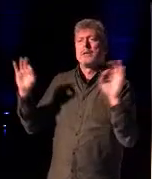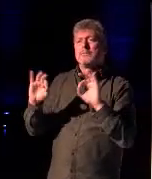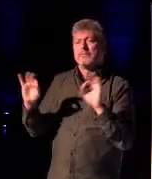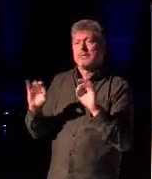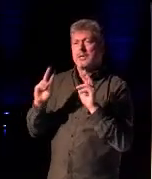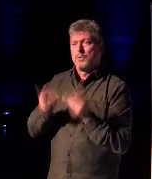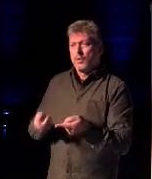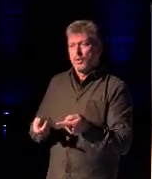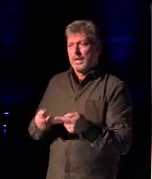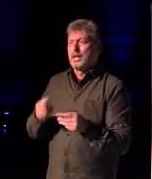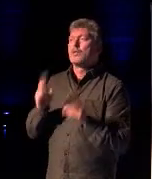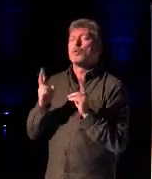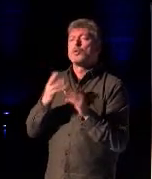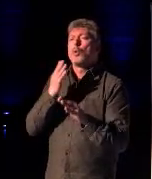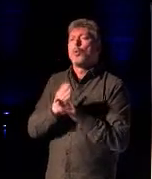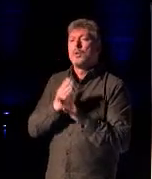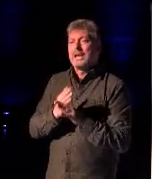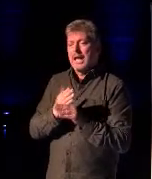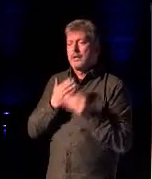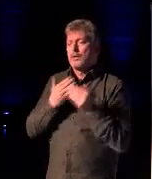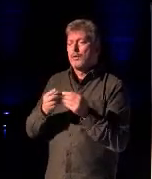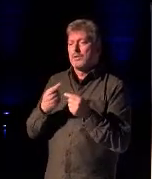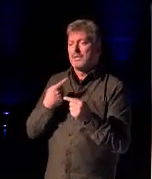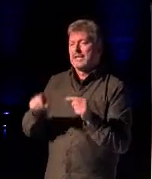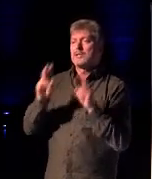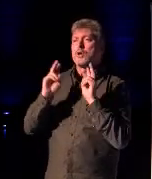legemiddelbruken og korrekt i forhold til det skal brukes til.